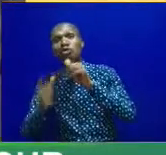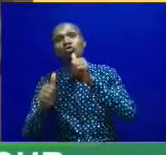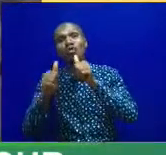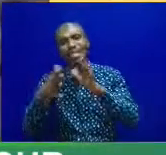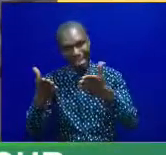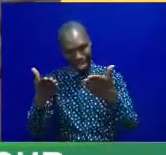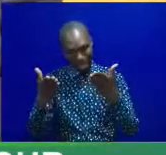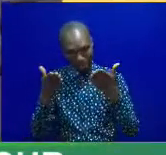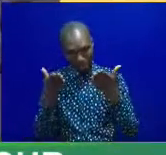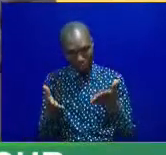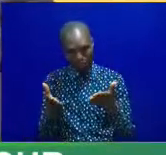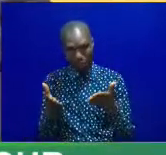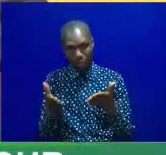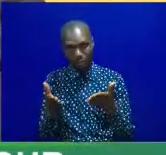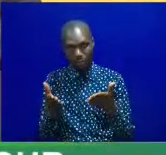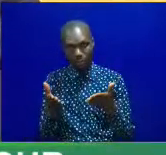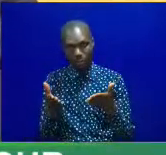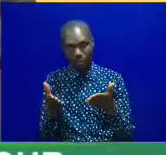tumepata kutoka kwao